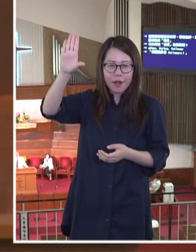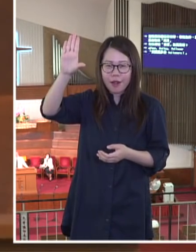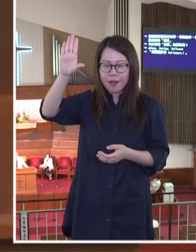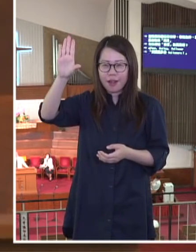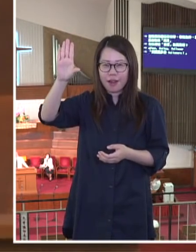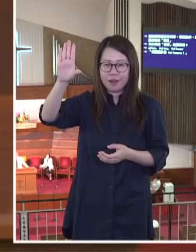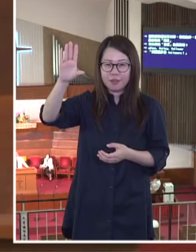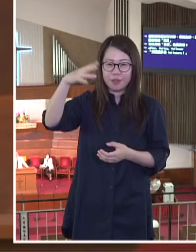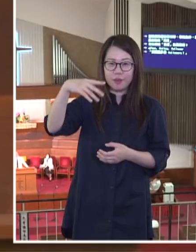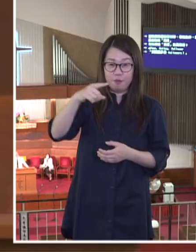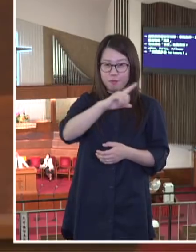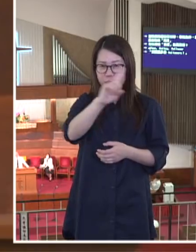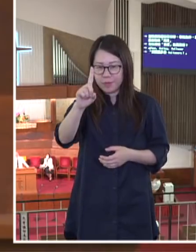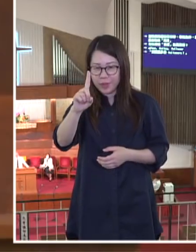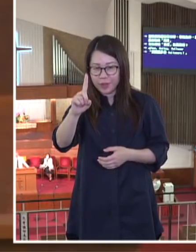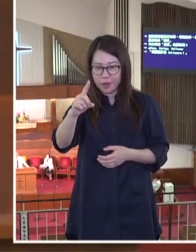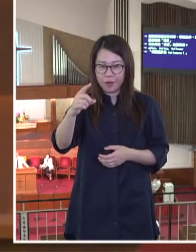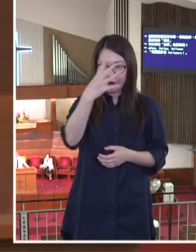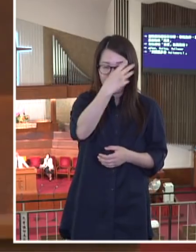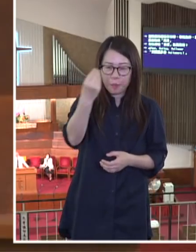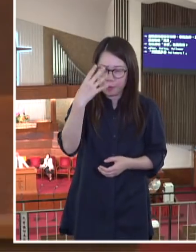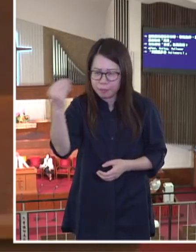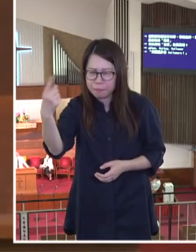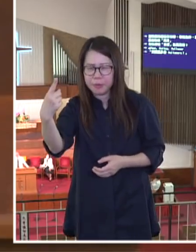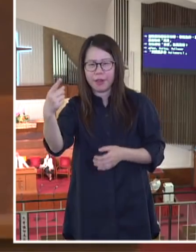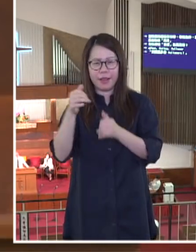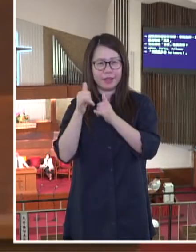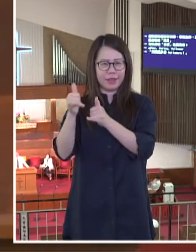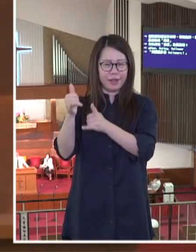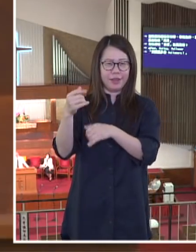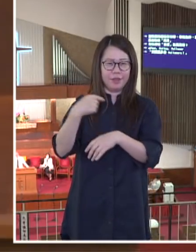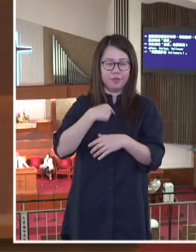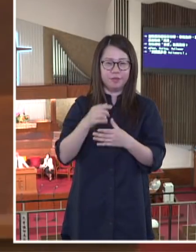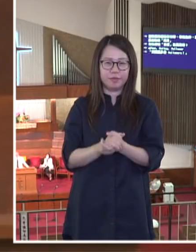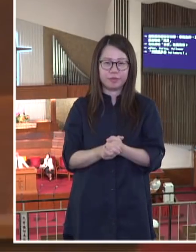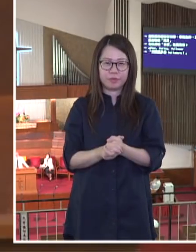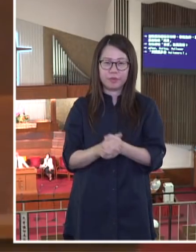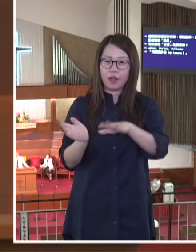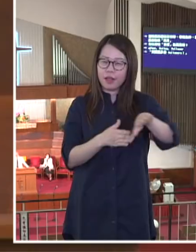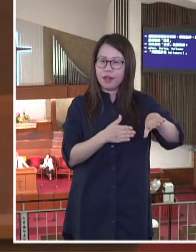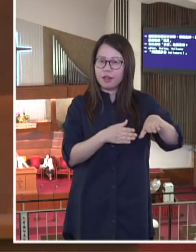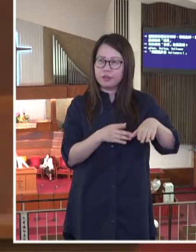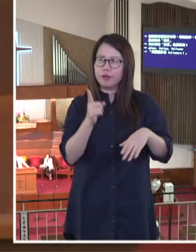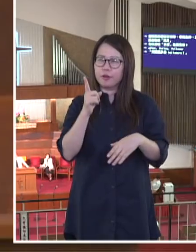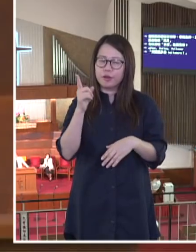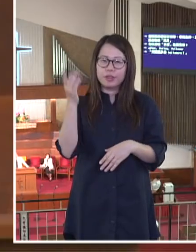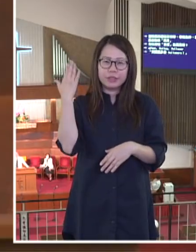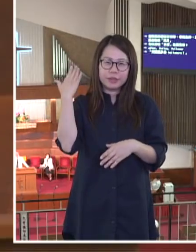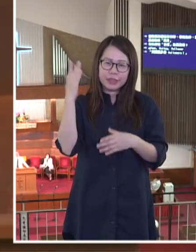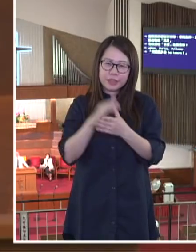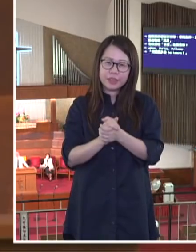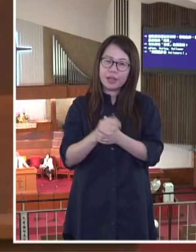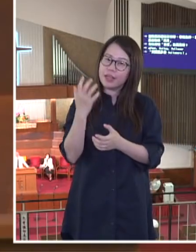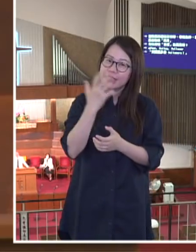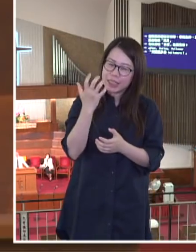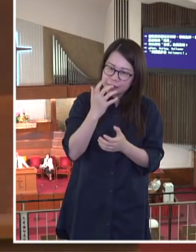followers 啊！即係。我都真係噶，試過有個親戚即係響樹，即係一齊食飯或者嘅時候咧，去揾下啲親戚，